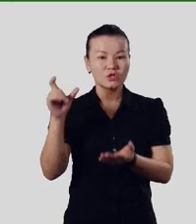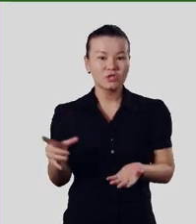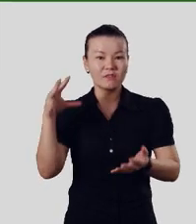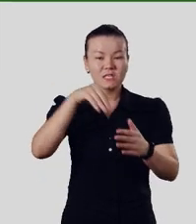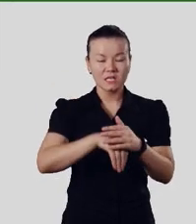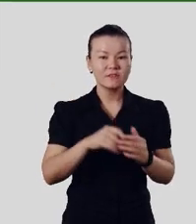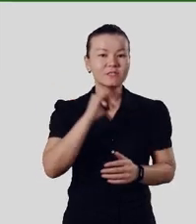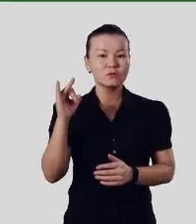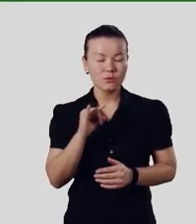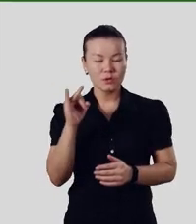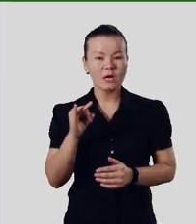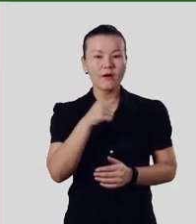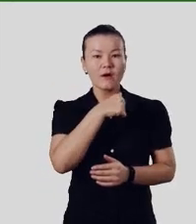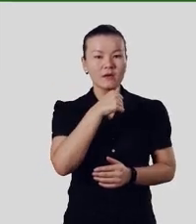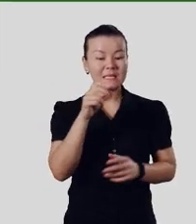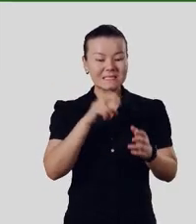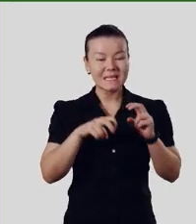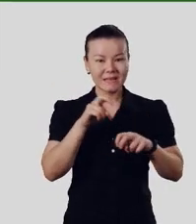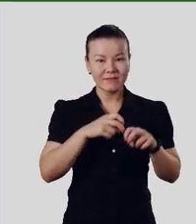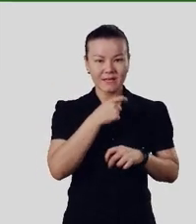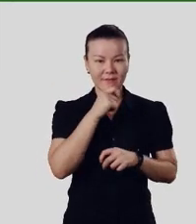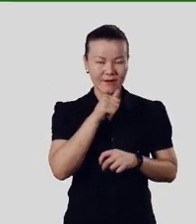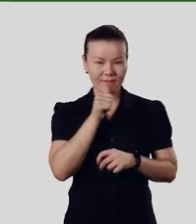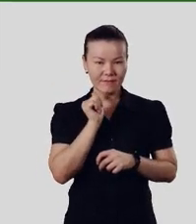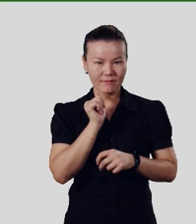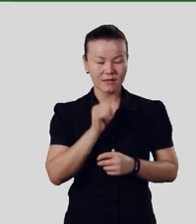истории исследования Африки.